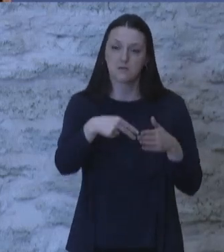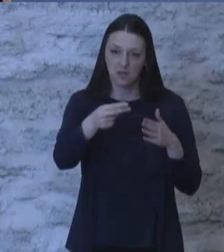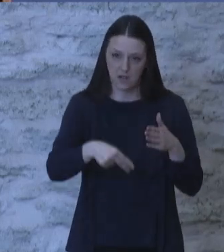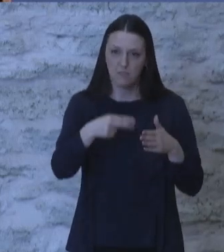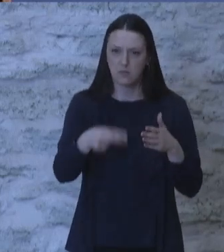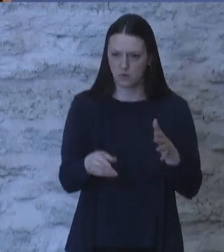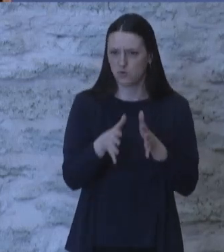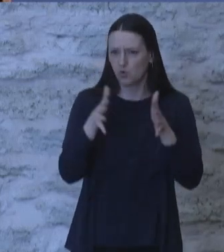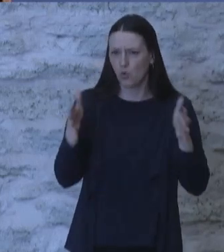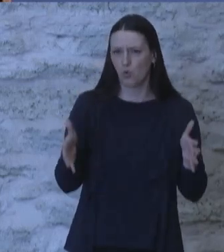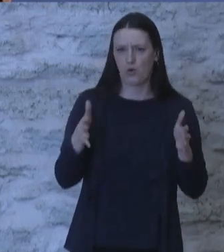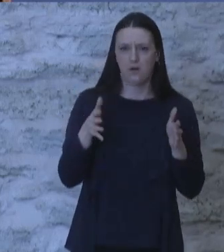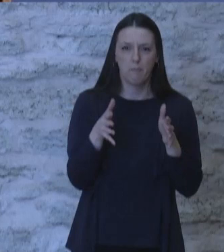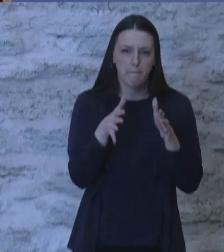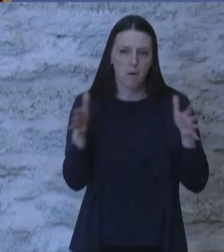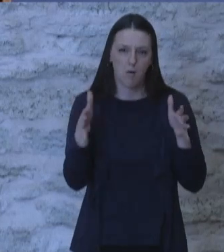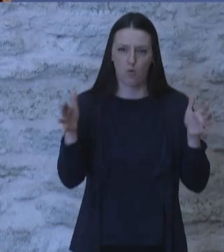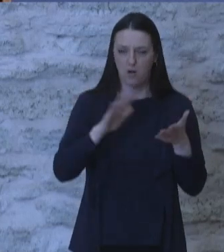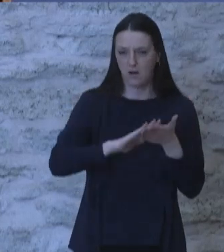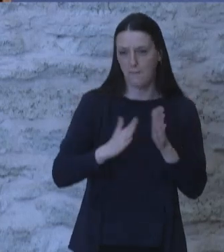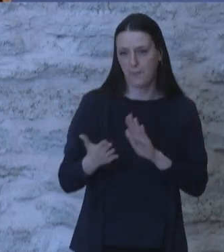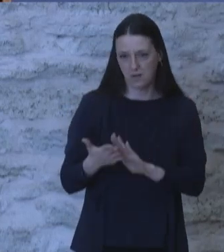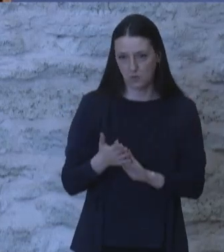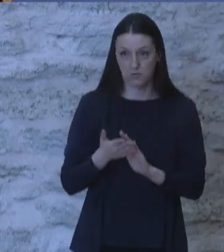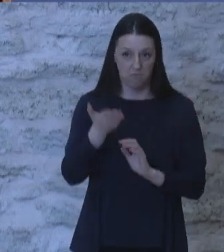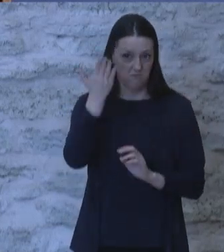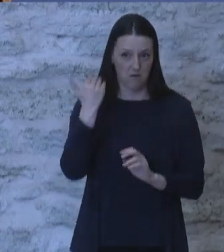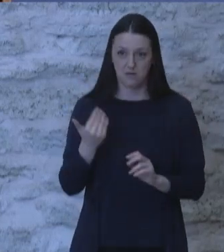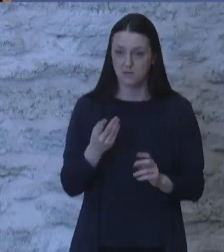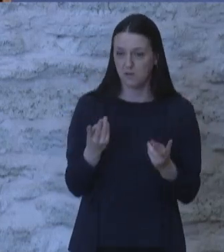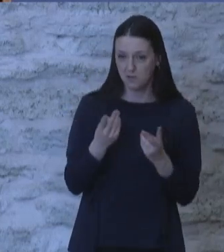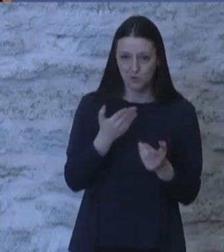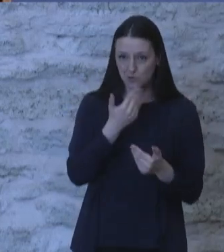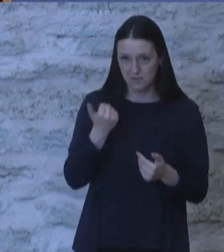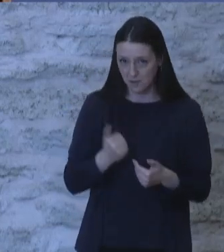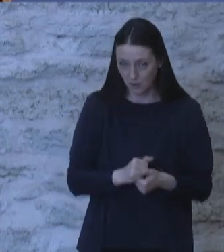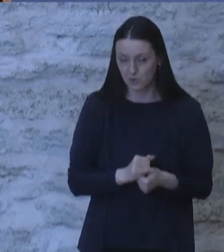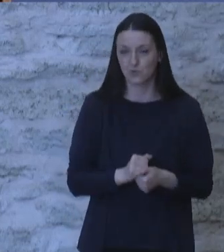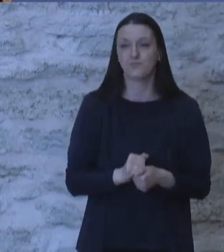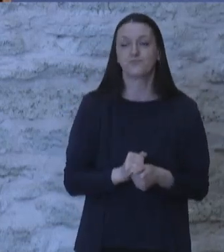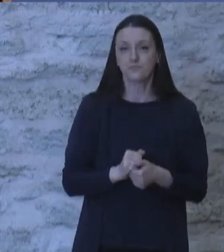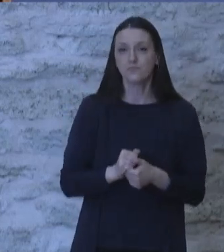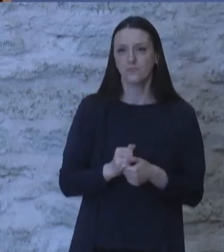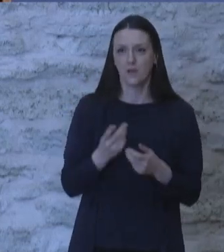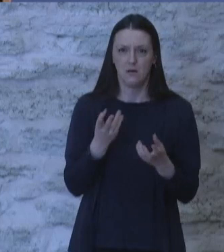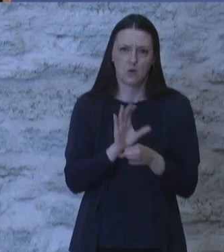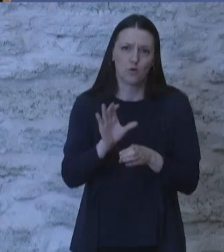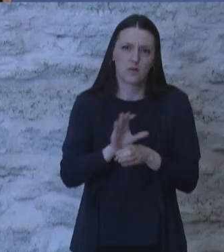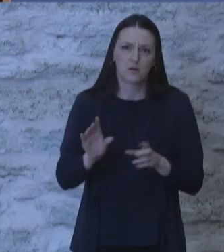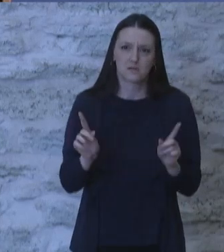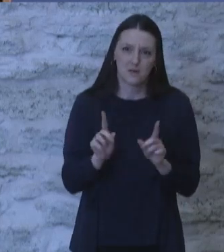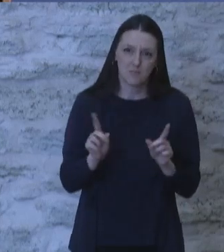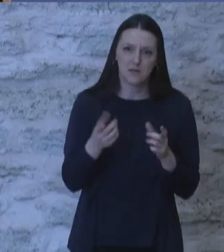päris mahukad ja päris suured lepingud, mida nad varasemalt pole pidanud. Eesti tootma eeskõit käib see